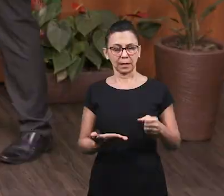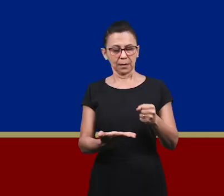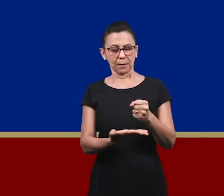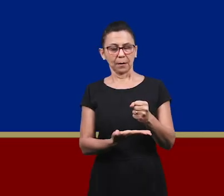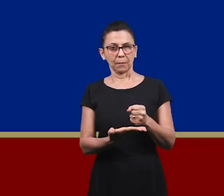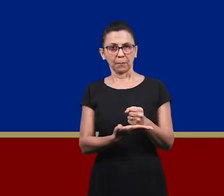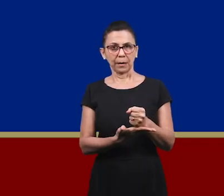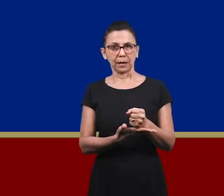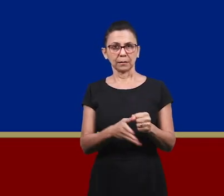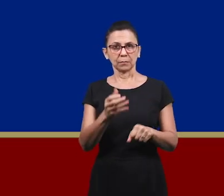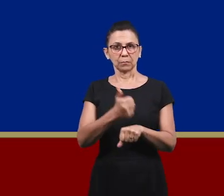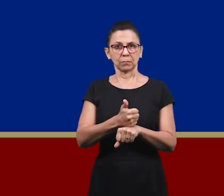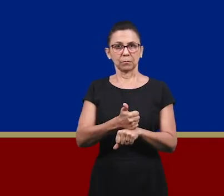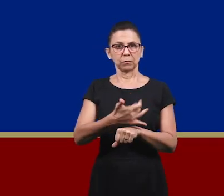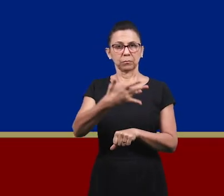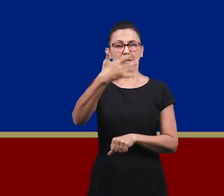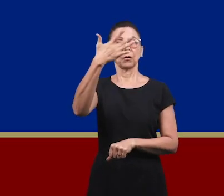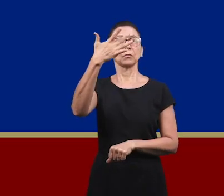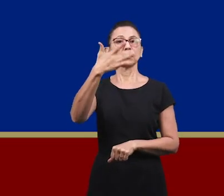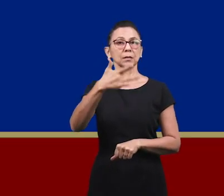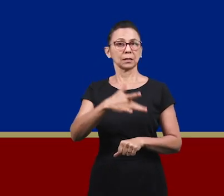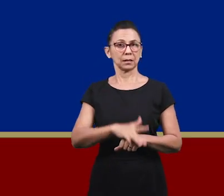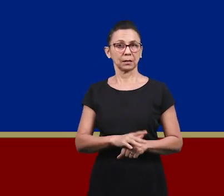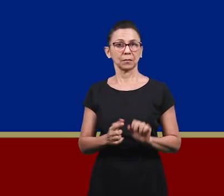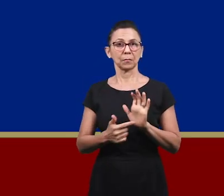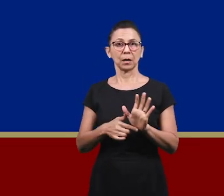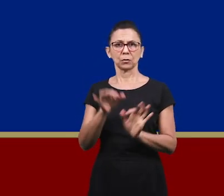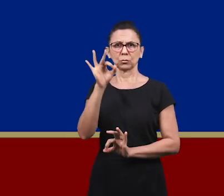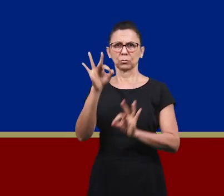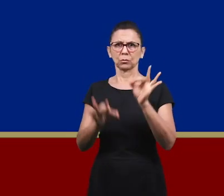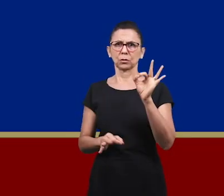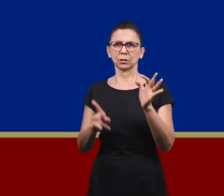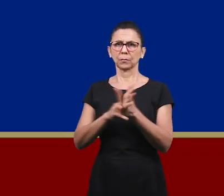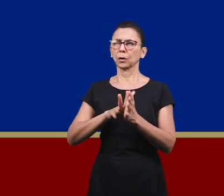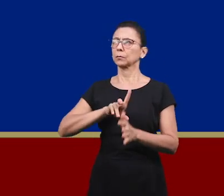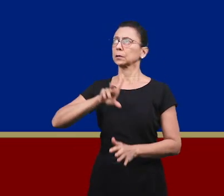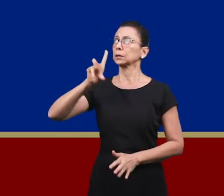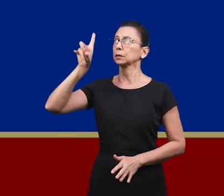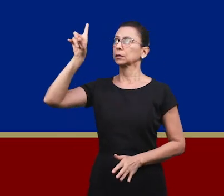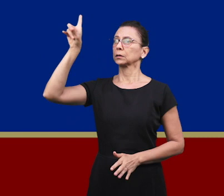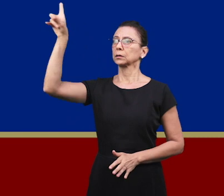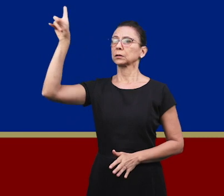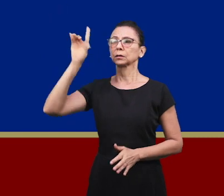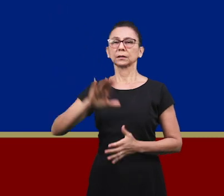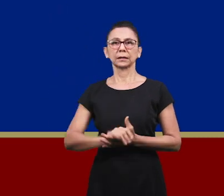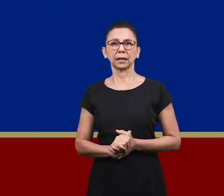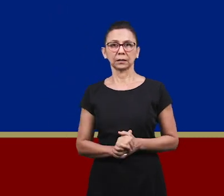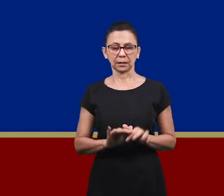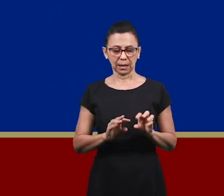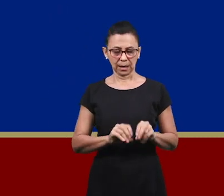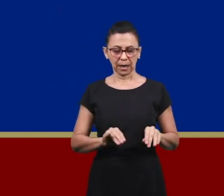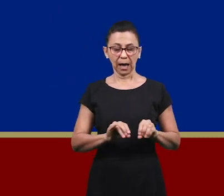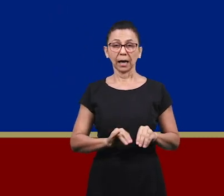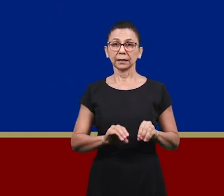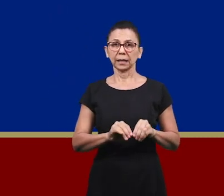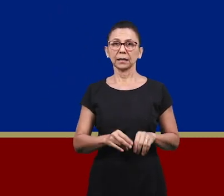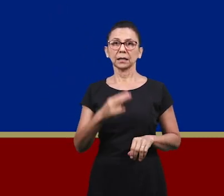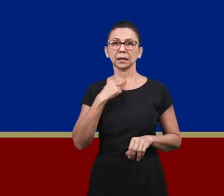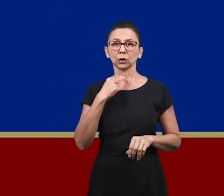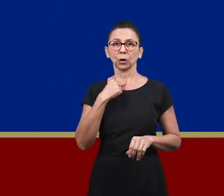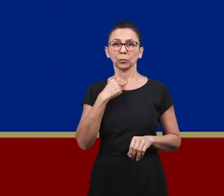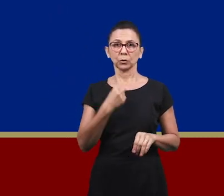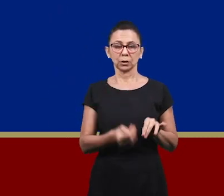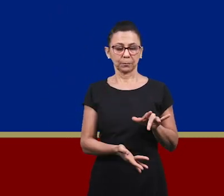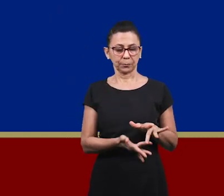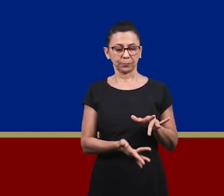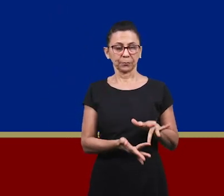colonnes qui on a déjà parlé, qui symbolise la justice de Dieu. C'était le contact avec les sables du